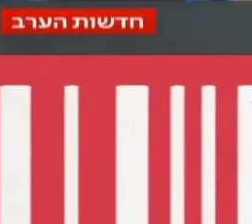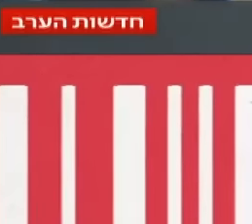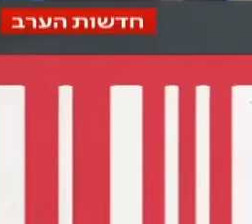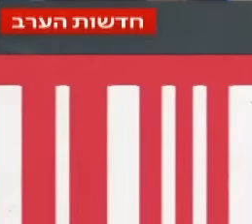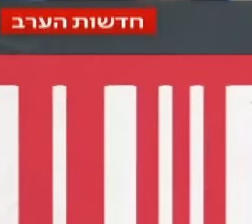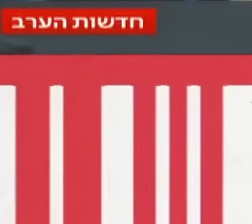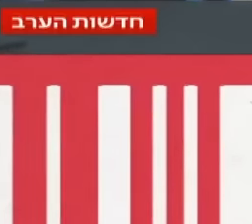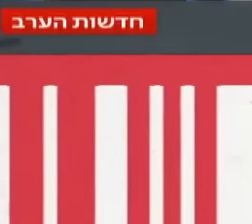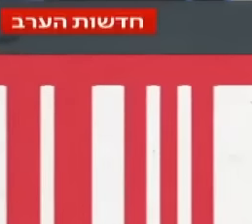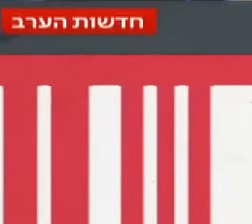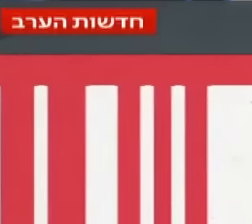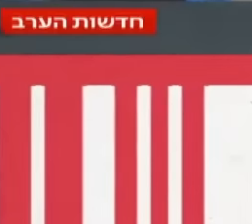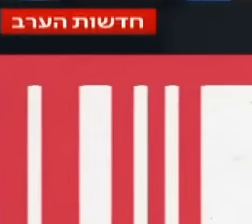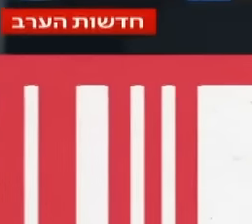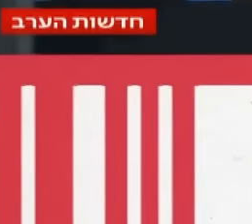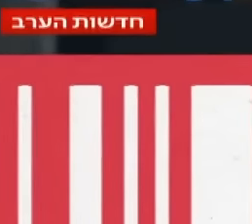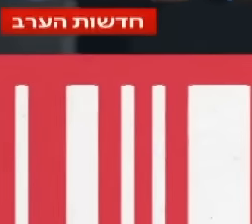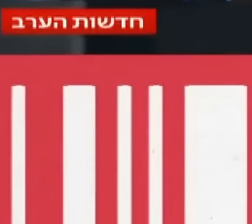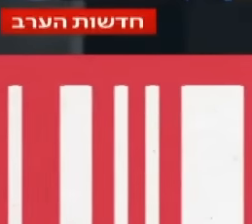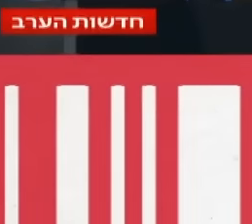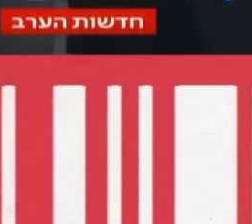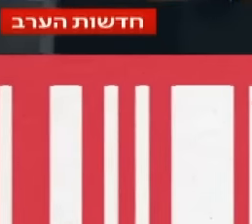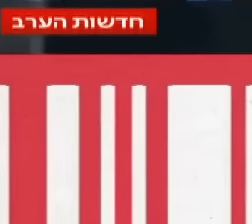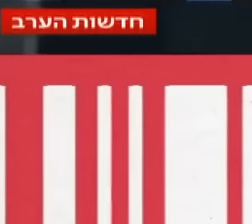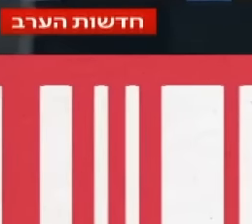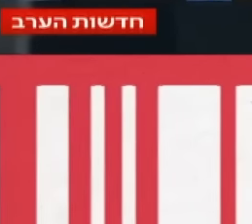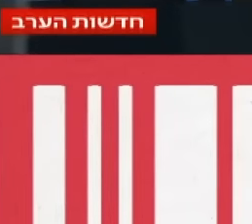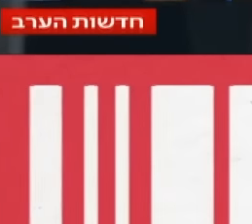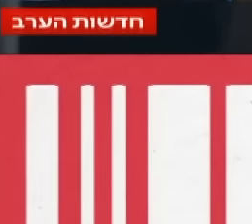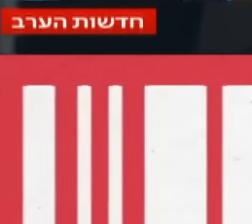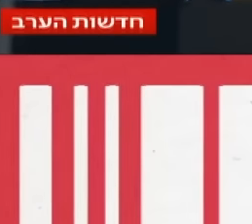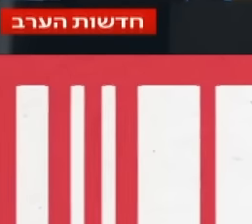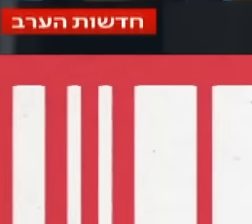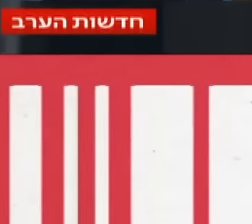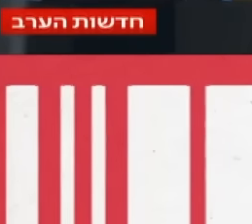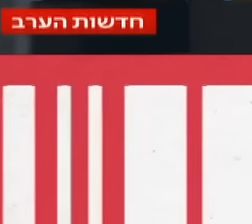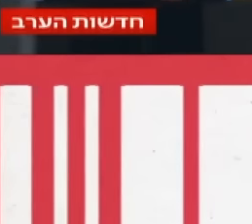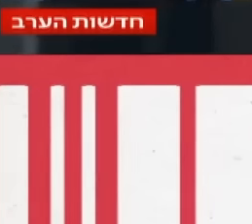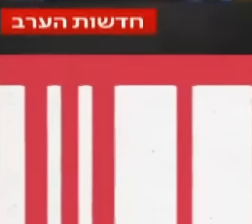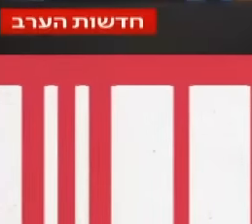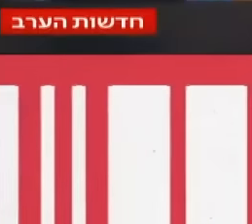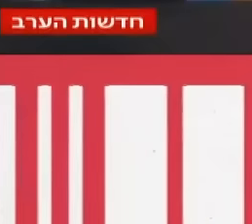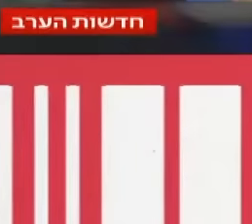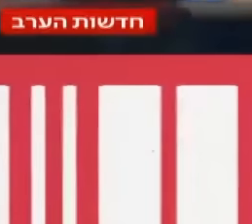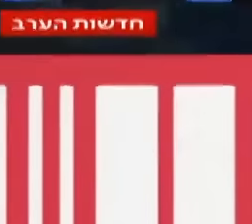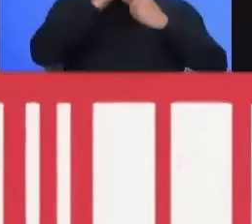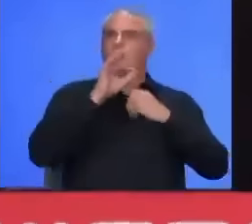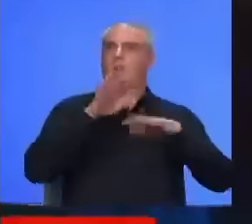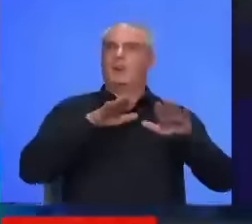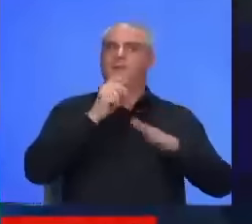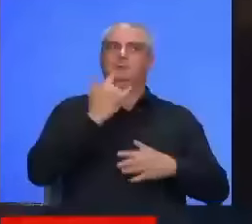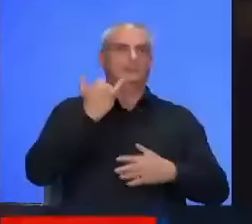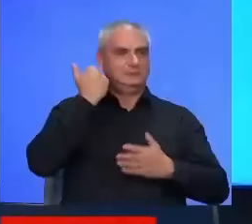ראש המטה של בן גביר, חנמל דורפמן, ורעיית השר איילה. לא יכולתי לעמוד בציפיות של